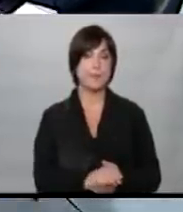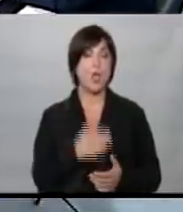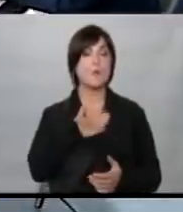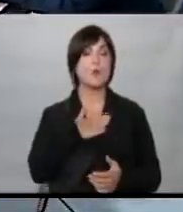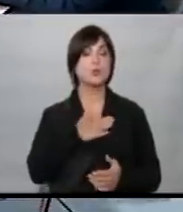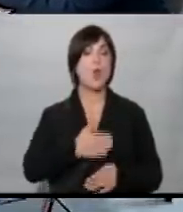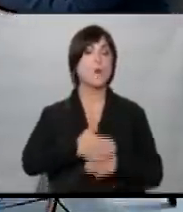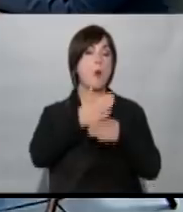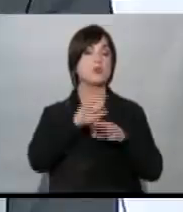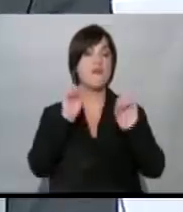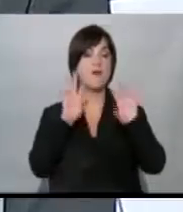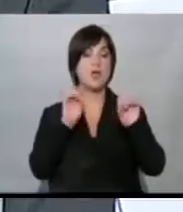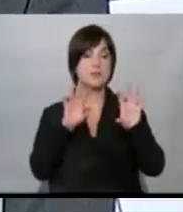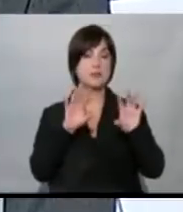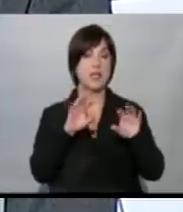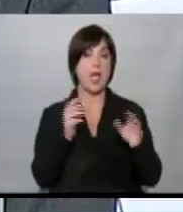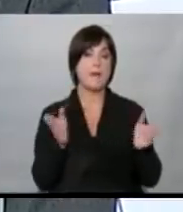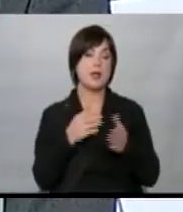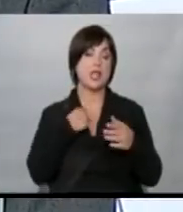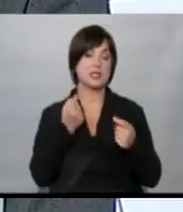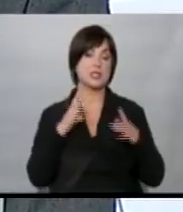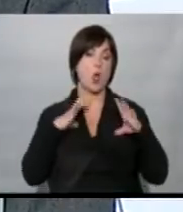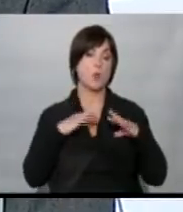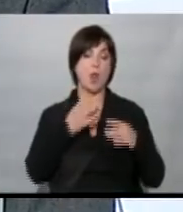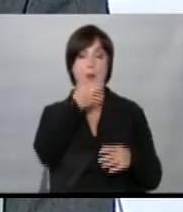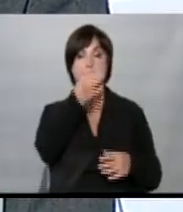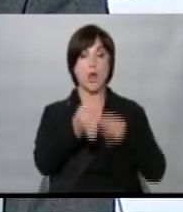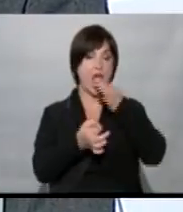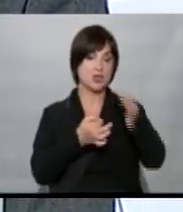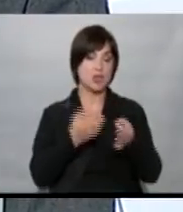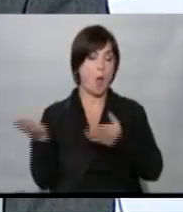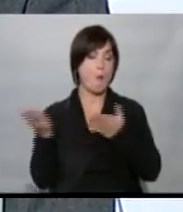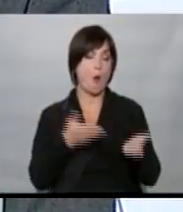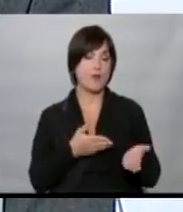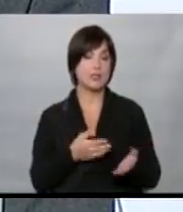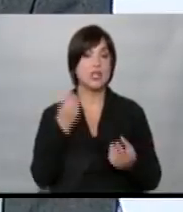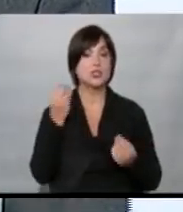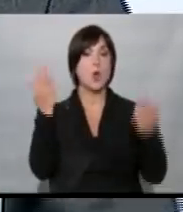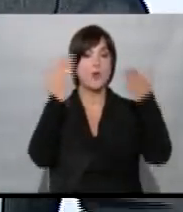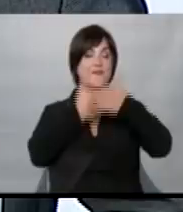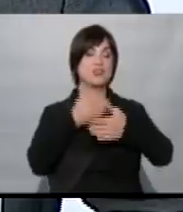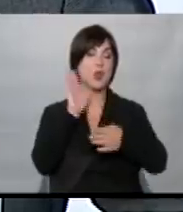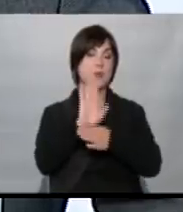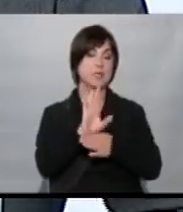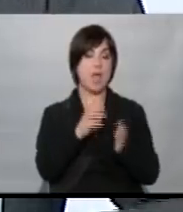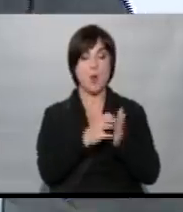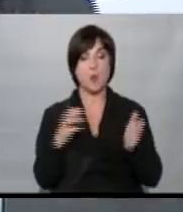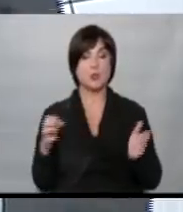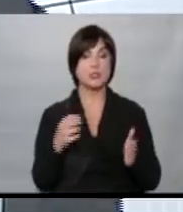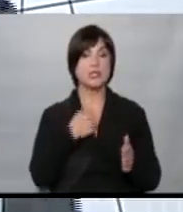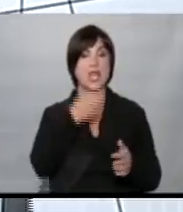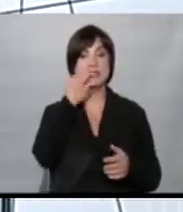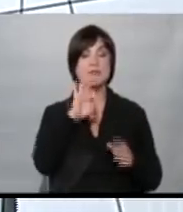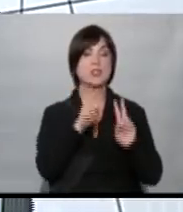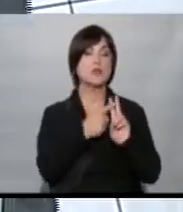моите помошници во емисијата. Малку јас да се одморам од прашања. Повелете. Добра вечер. Представете се, па продолжуваме. Јас сум